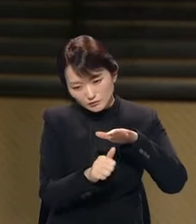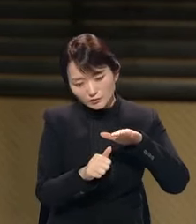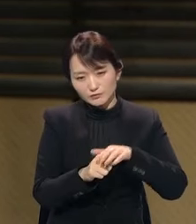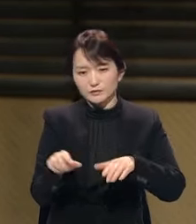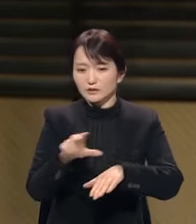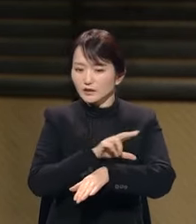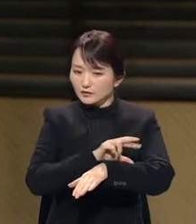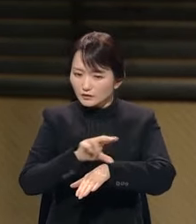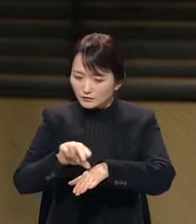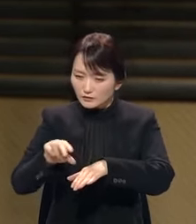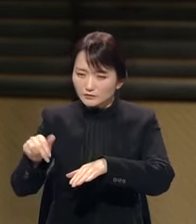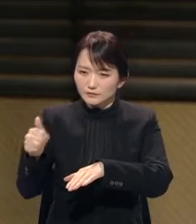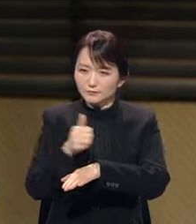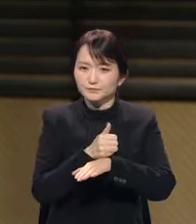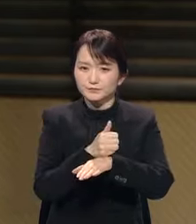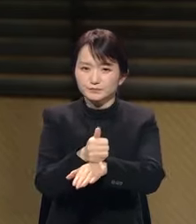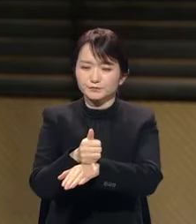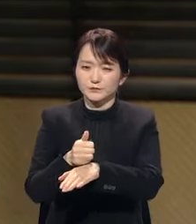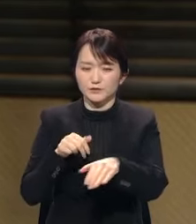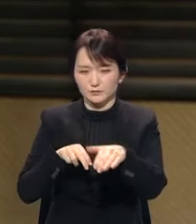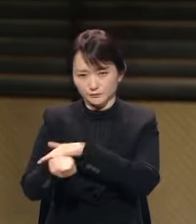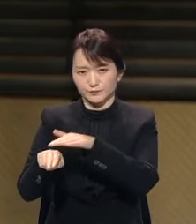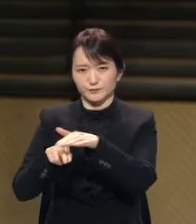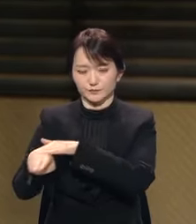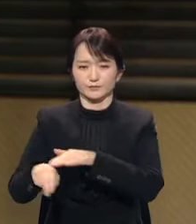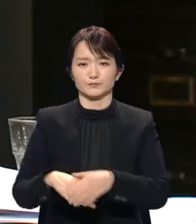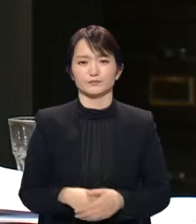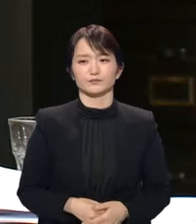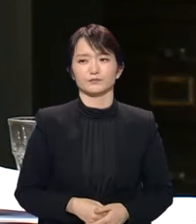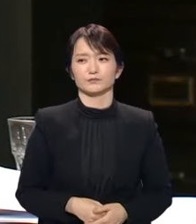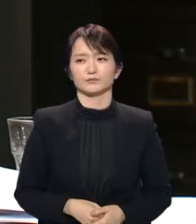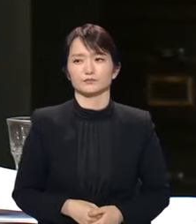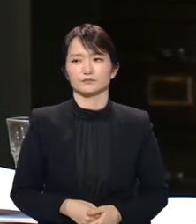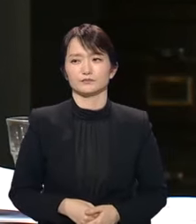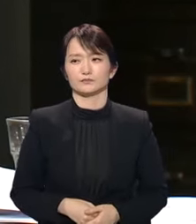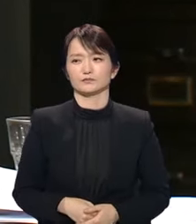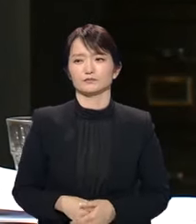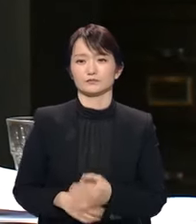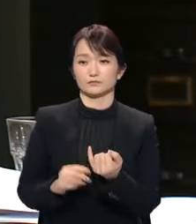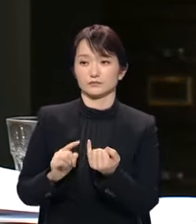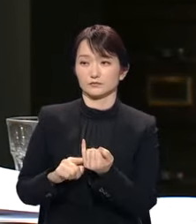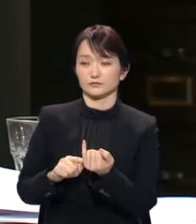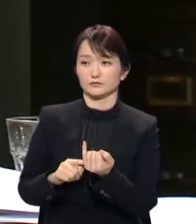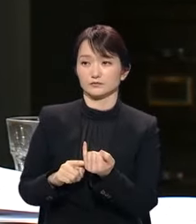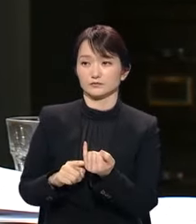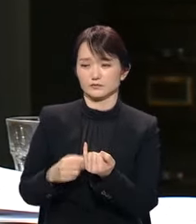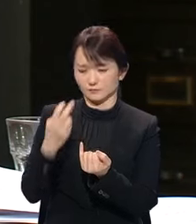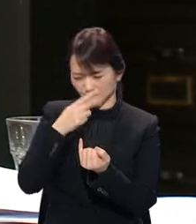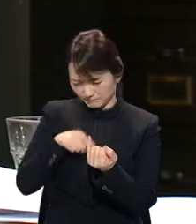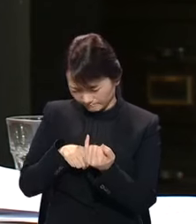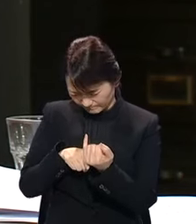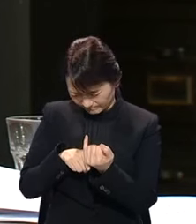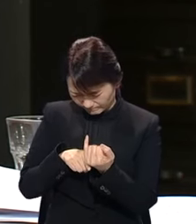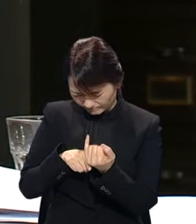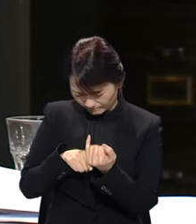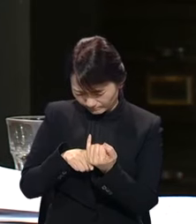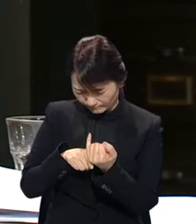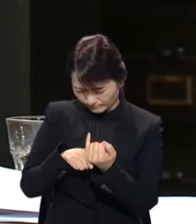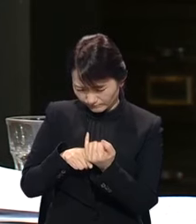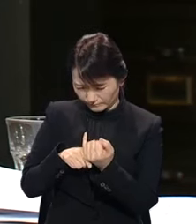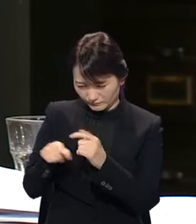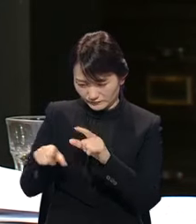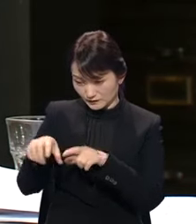이런 대중교통을 이용하면서 추적을 피했습니다. 그 내연녀 뭐 어떻게 막 추궁을 해서라도 소재를 빨리 파악을 해야죠.